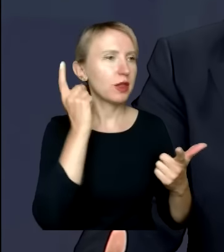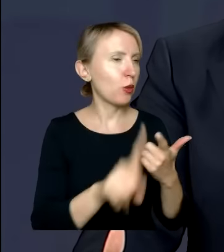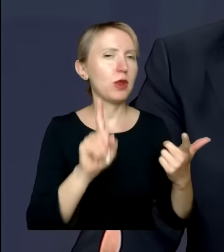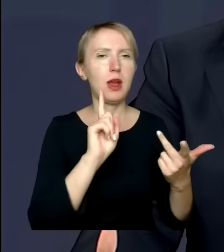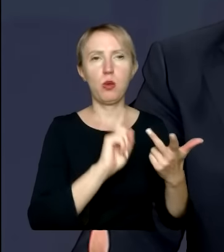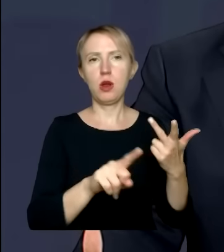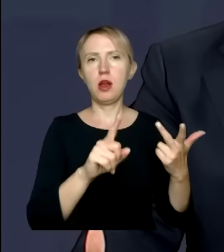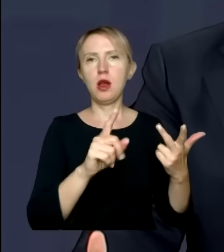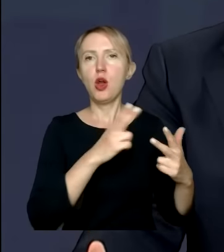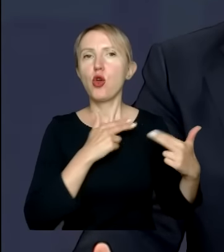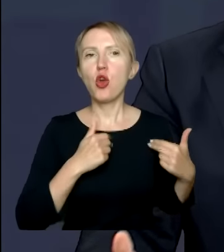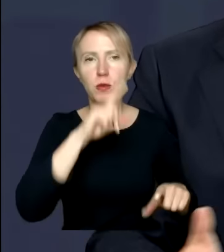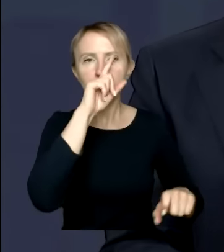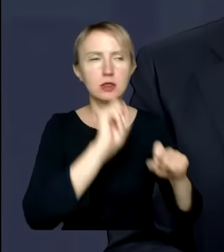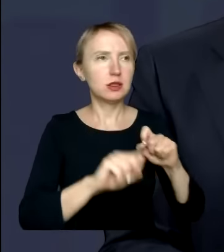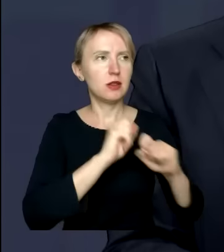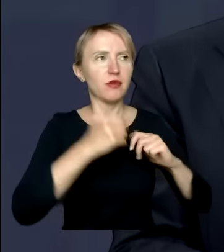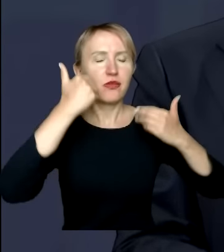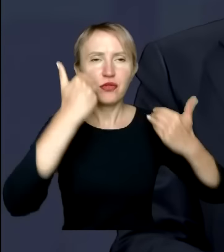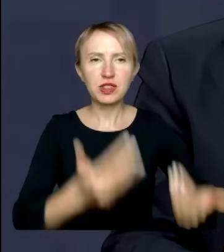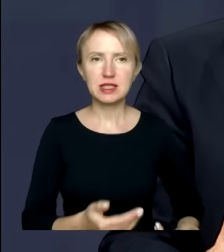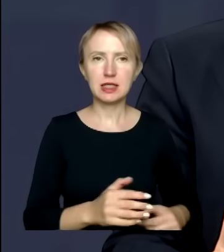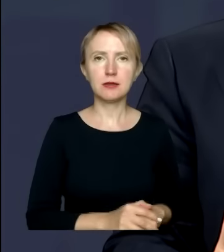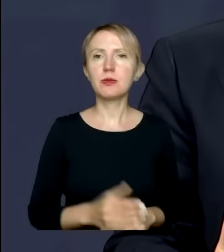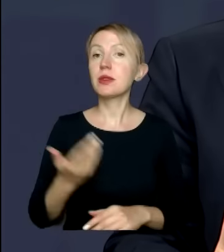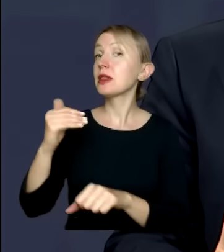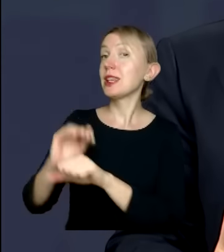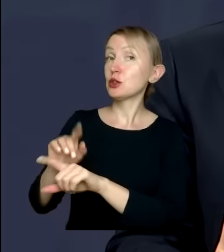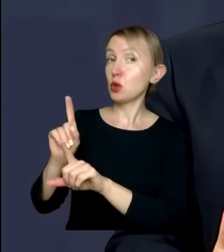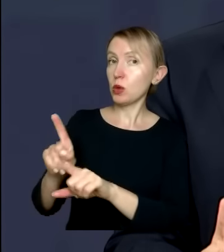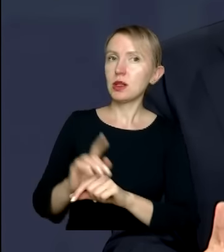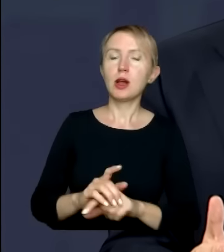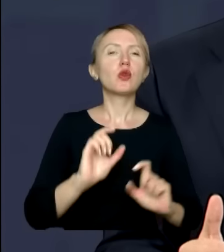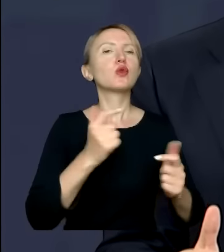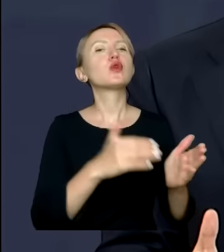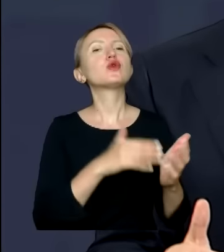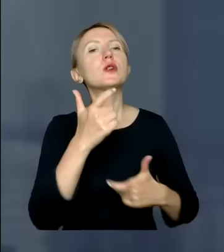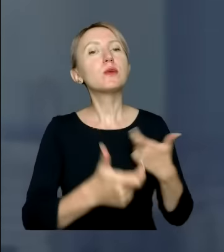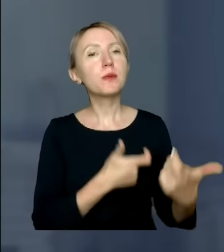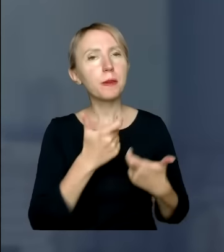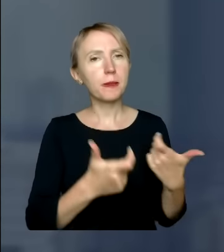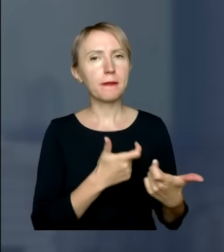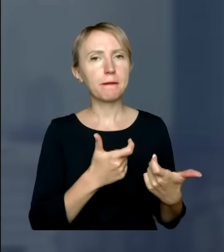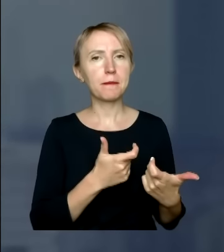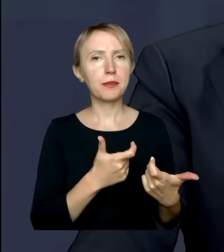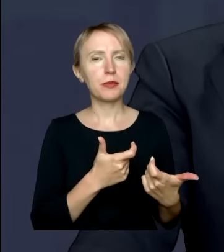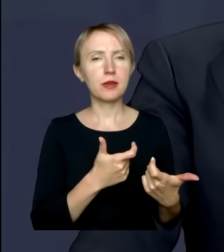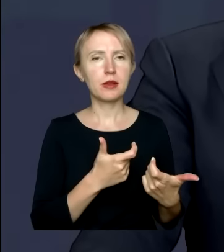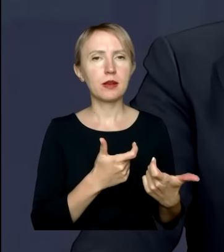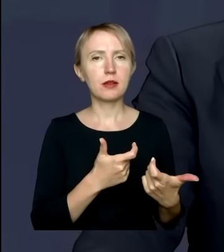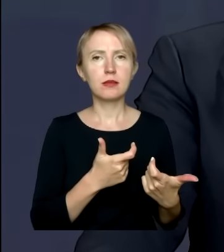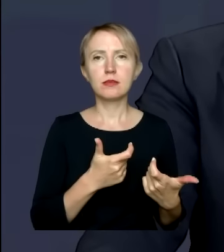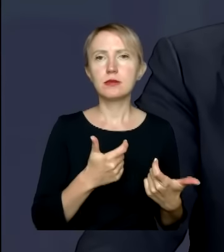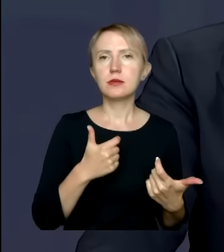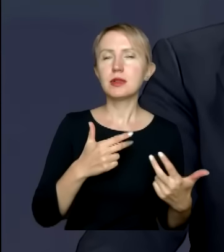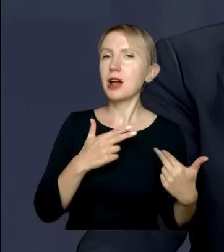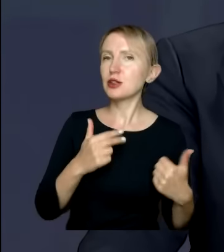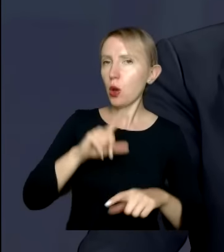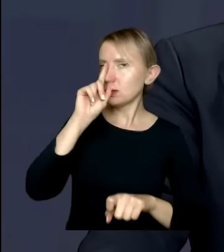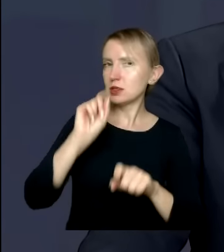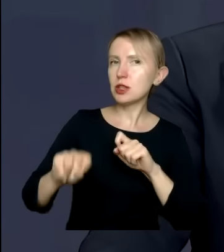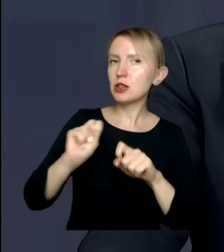komisje śledcze się skompromitował No to co trzeba zrobić Trzeba wybić której pan był jestem członkiem komisji śledczej